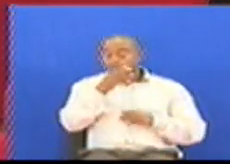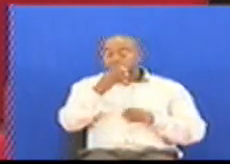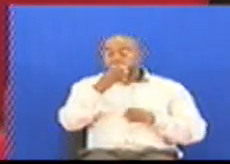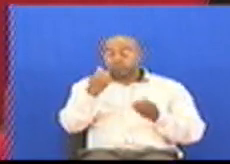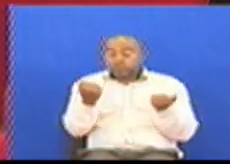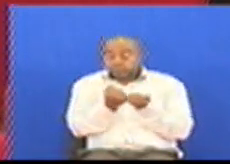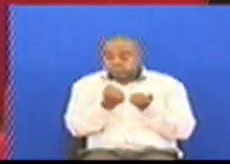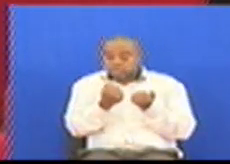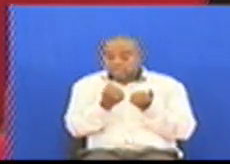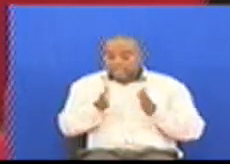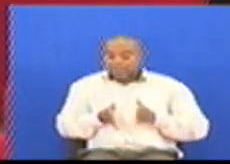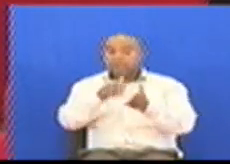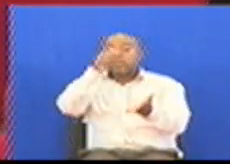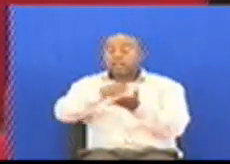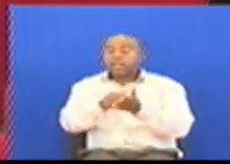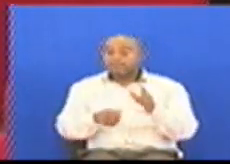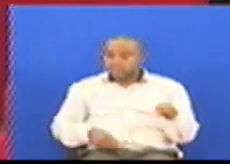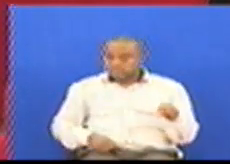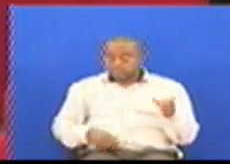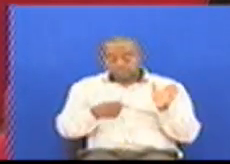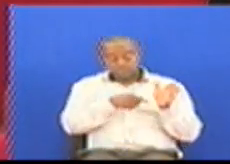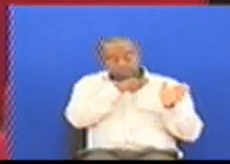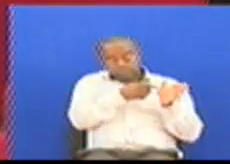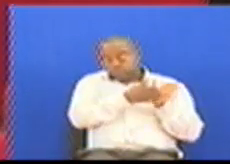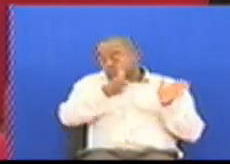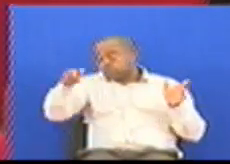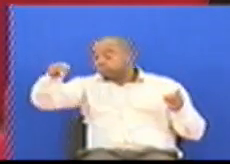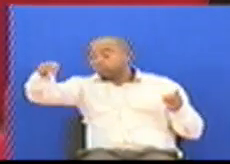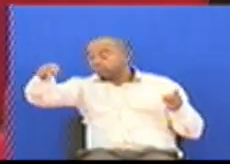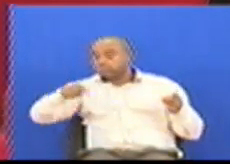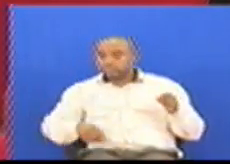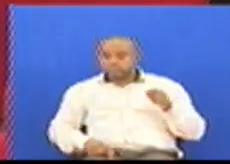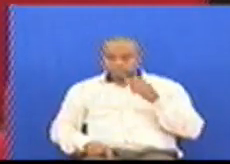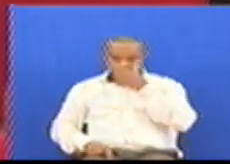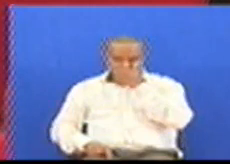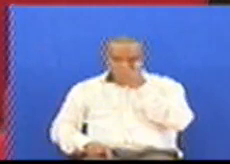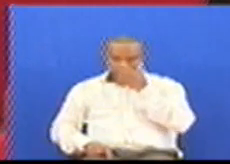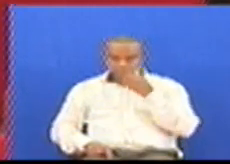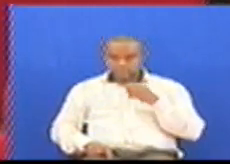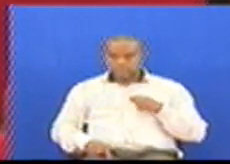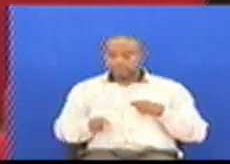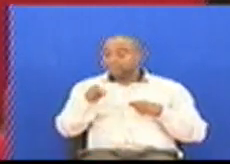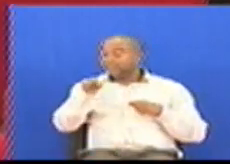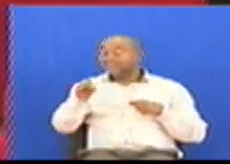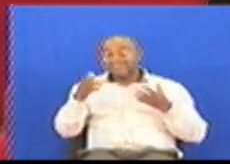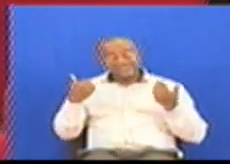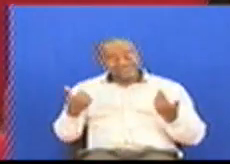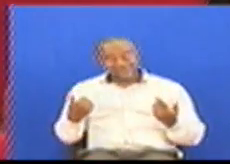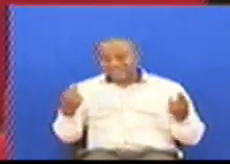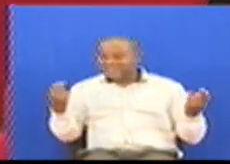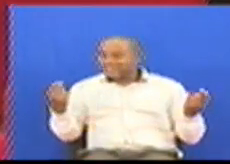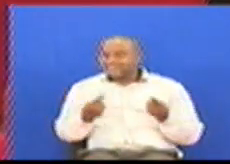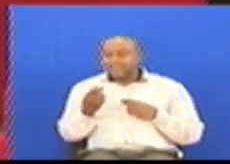kutoka Kabingo Kasuru mpaka Buhigwe. Hii ndio habari ya